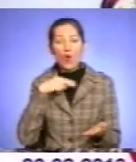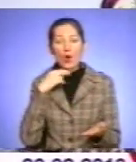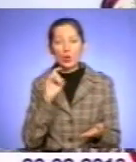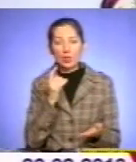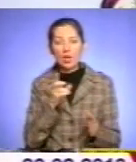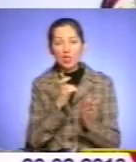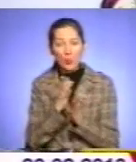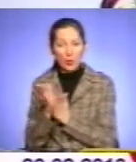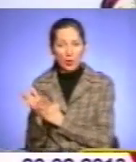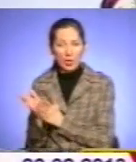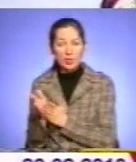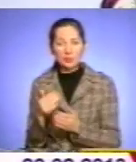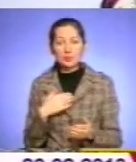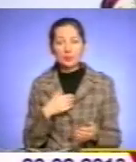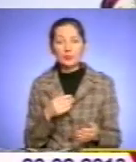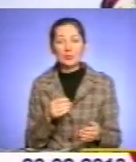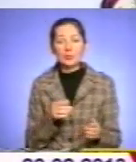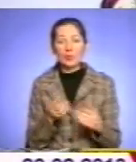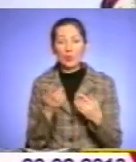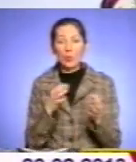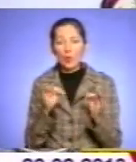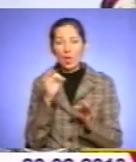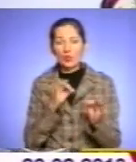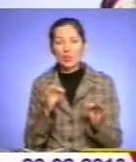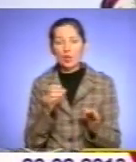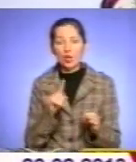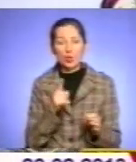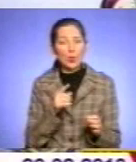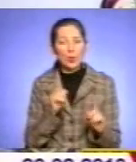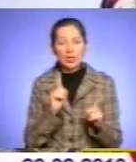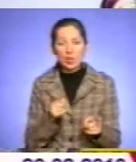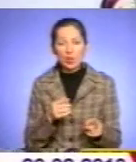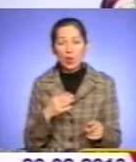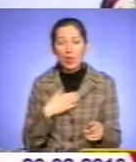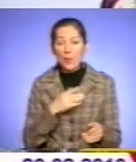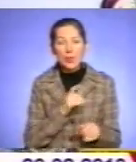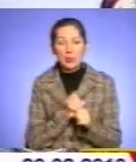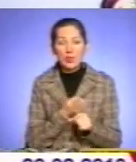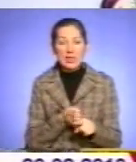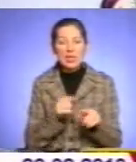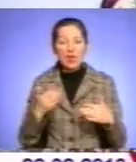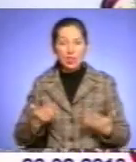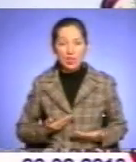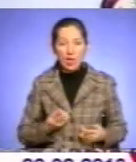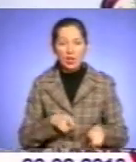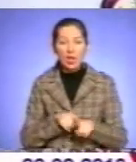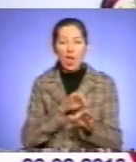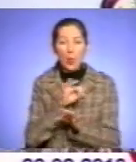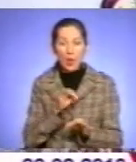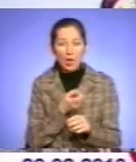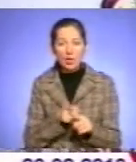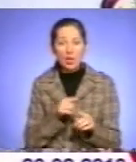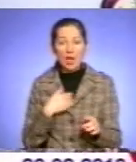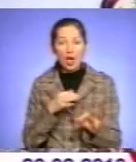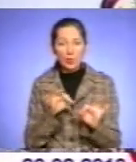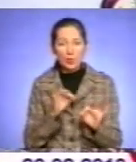бібліотеці. І ми, порадившись з бібліотекою, а чому б дійсно вам не втілити в життя оцей проект, про який я вам розповіла. Звичайно,